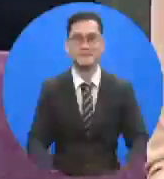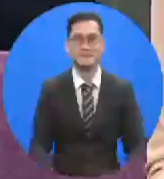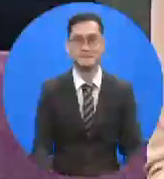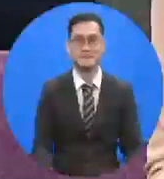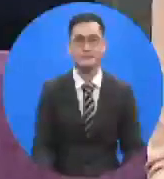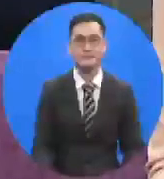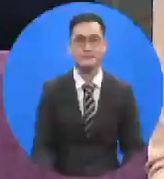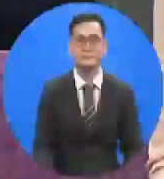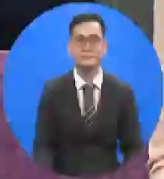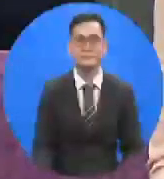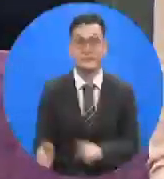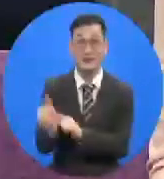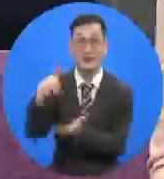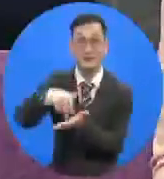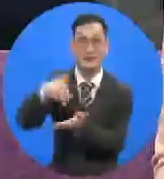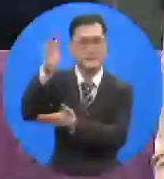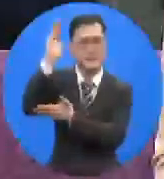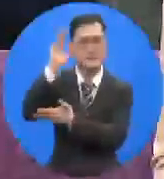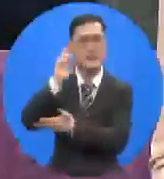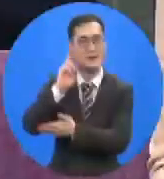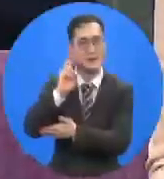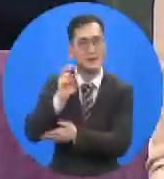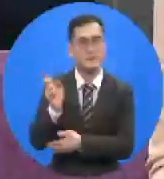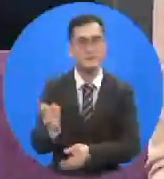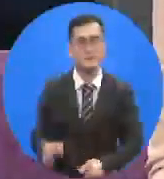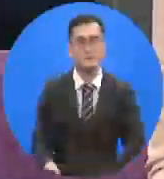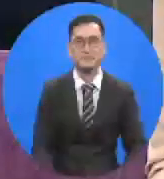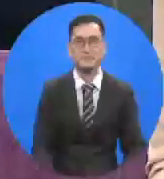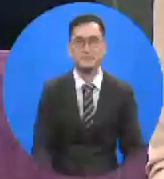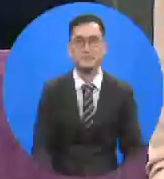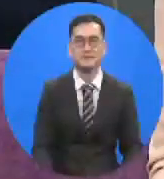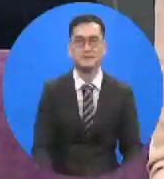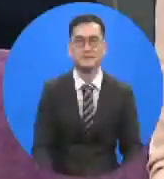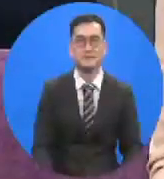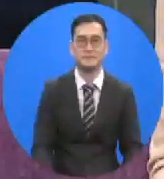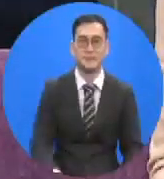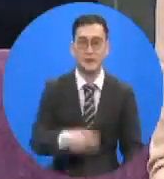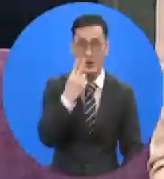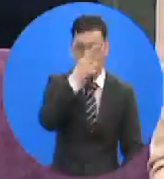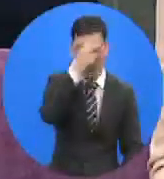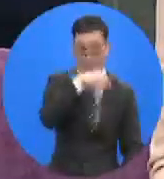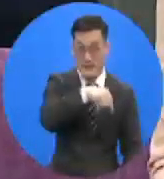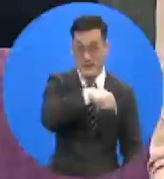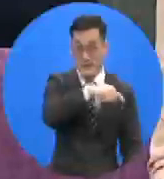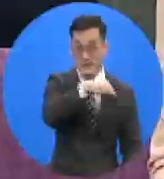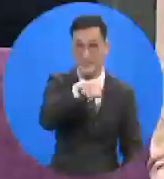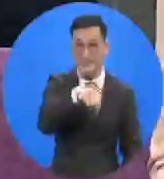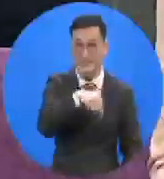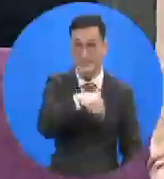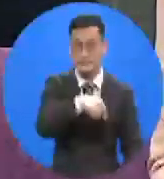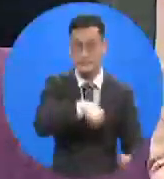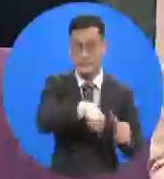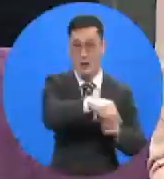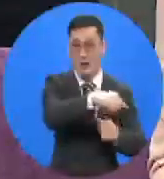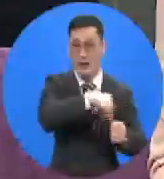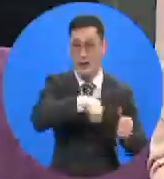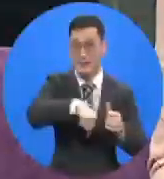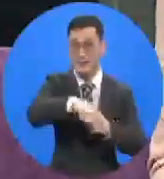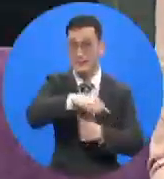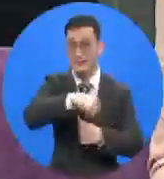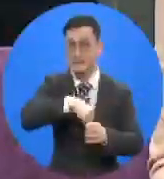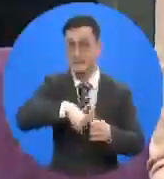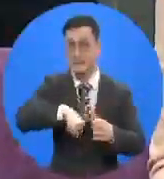아마 입장을 낼 것으로도 예상이 되고 있습니다. 자, 지금 검찰 쪽 반응 보고 계신데 최준영 변호사님, 같은 네. 법조인으로서